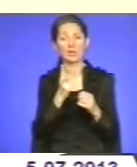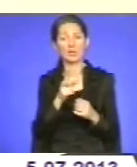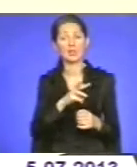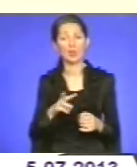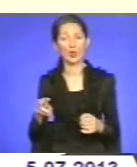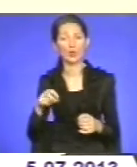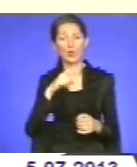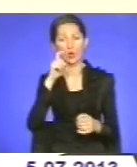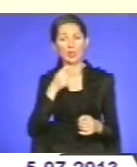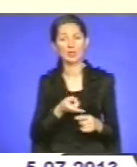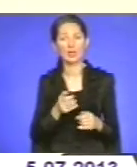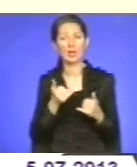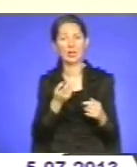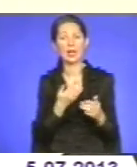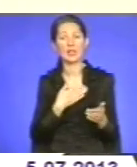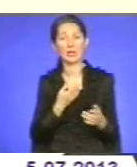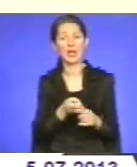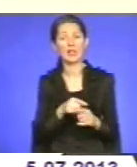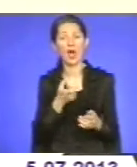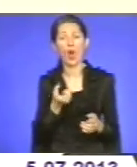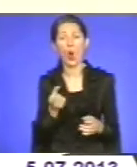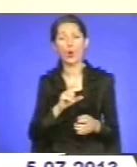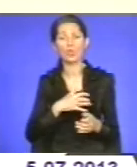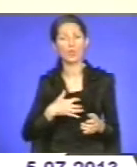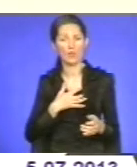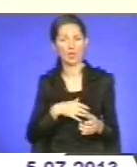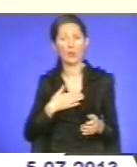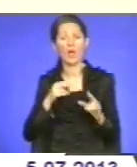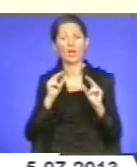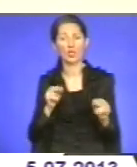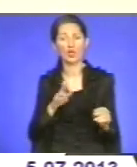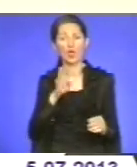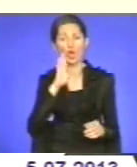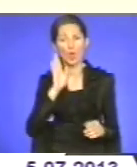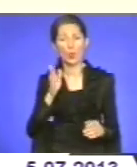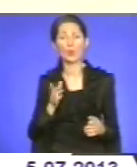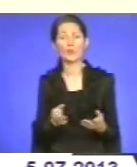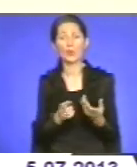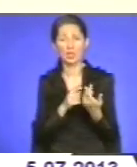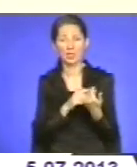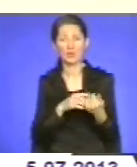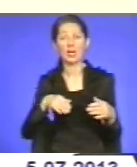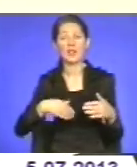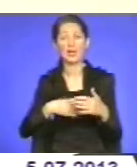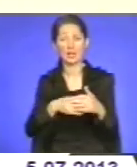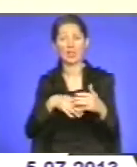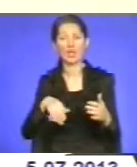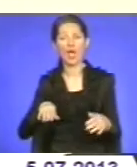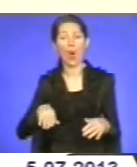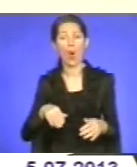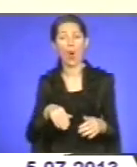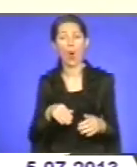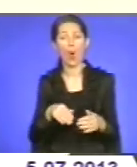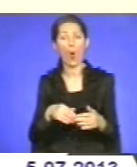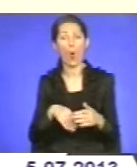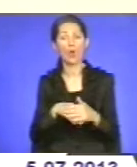дуже важливо. Гарантує те, що жінкам буде зачитуватися декретний відпуск в стаж. Гарантирует,